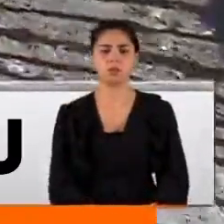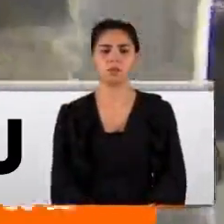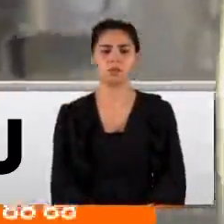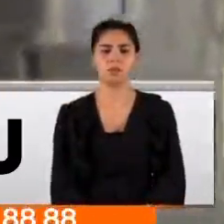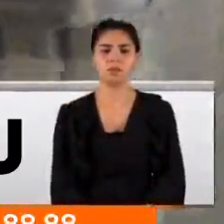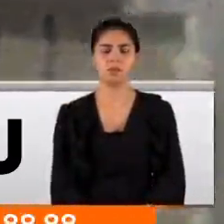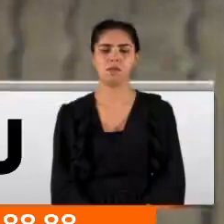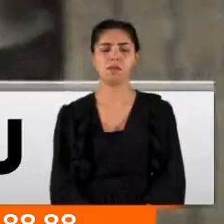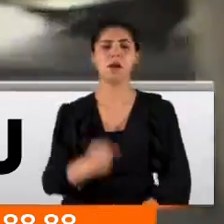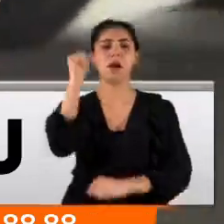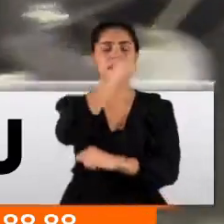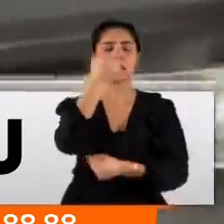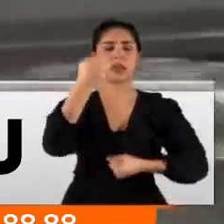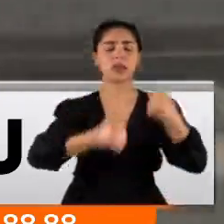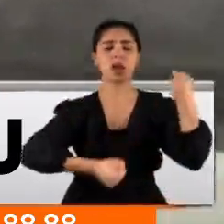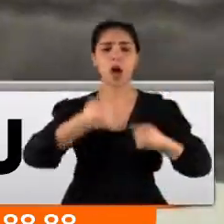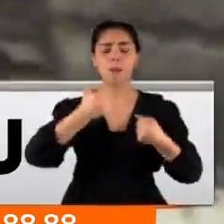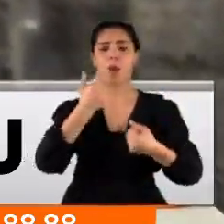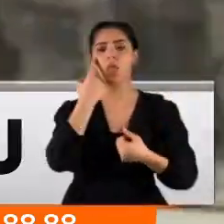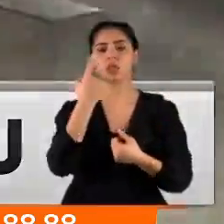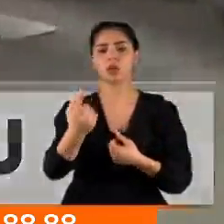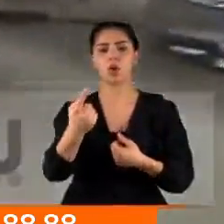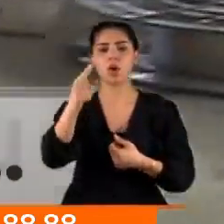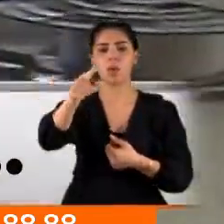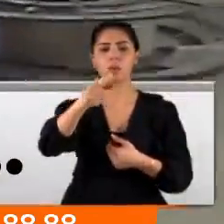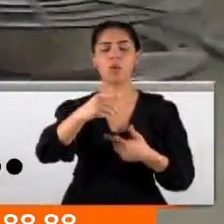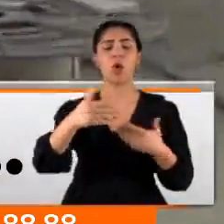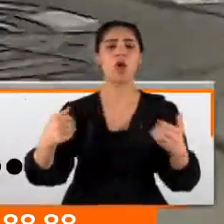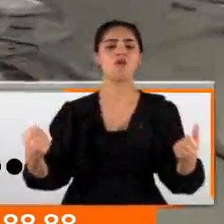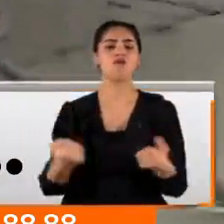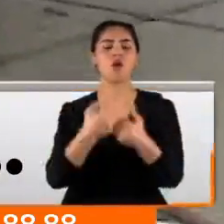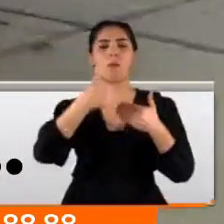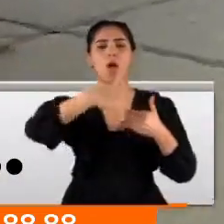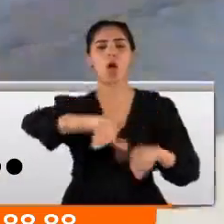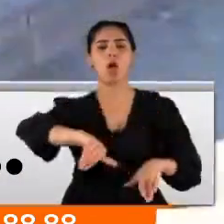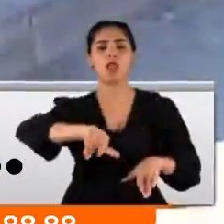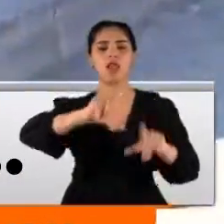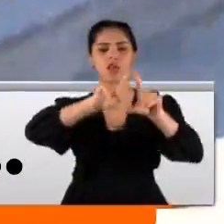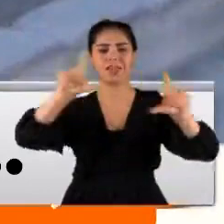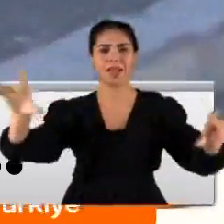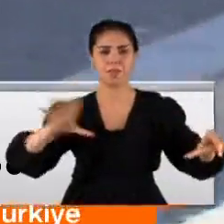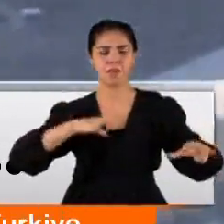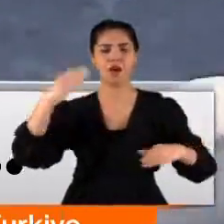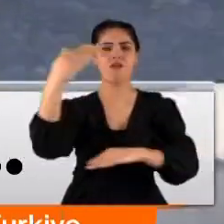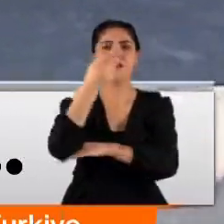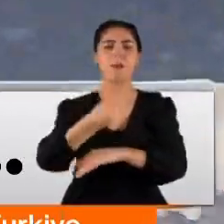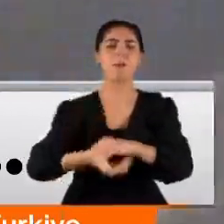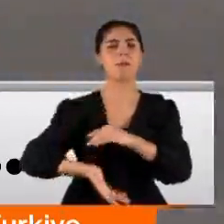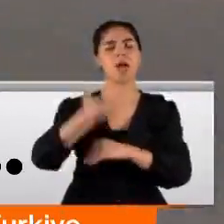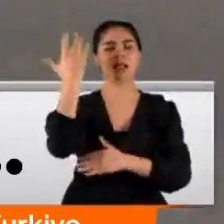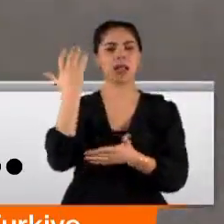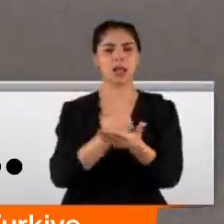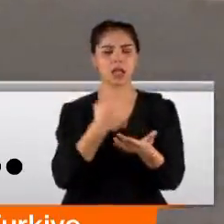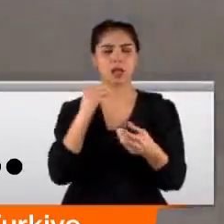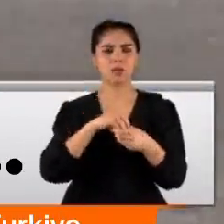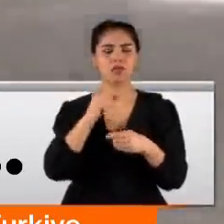kullanmıyoruz ki. Oysa tır ve kamyonlar aslında darbe sönümleyici tamponla üretiliyor. Ancak firmalar biraz daha fazla kazanabilmek için